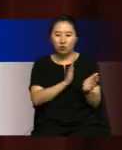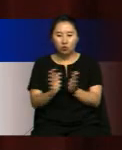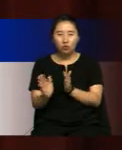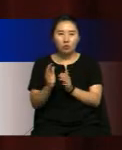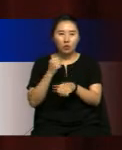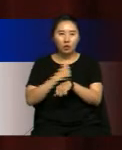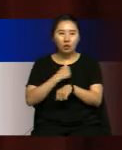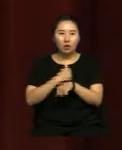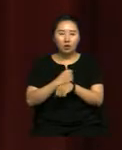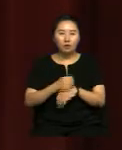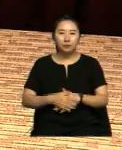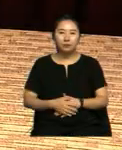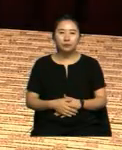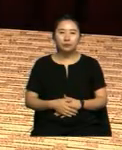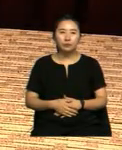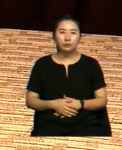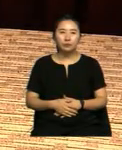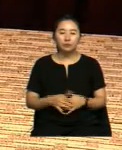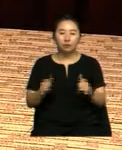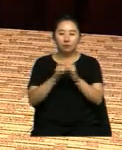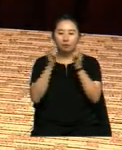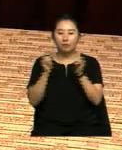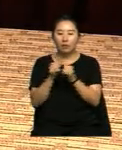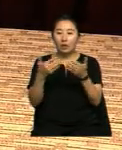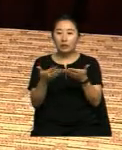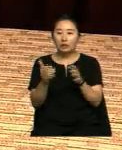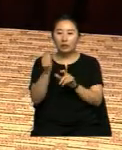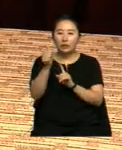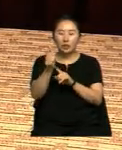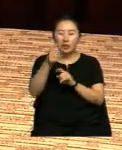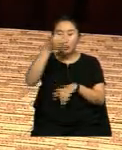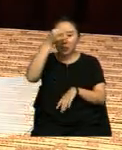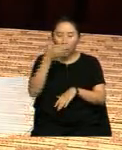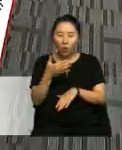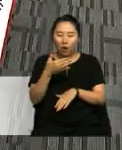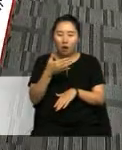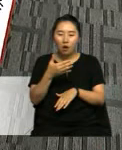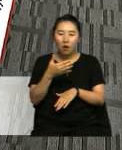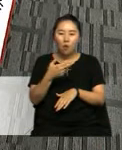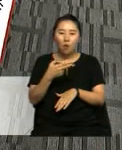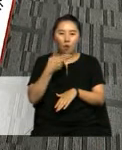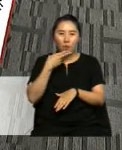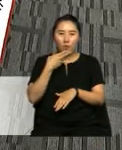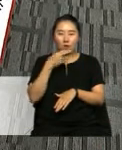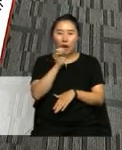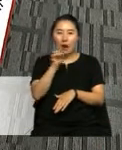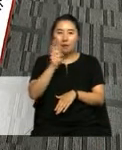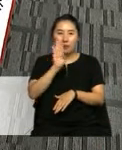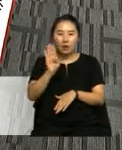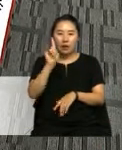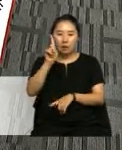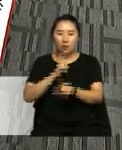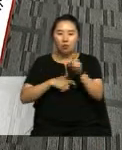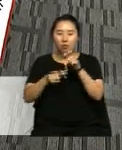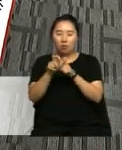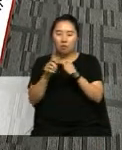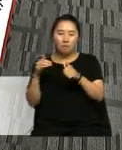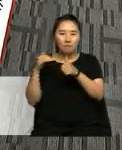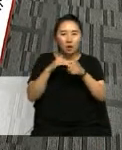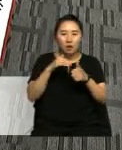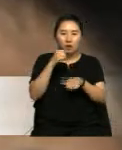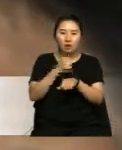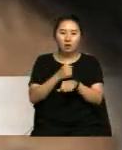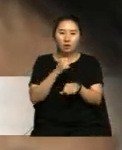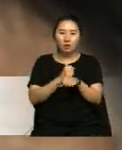마련해 추진토록 하겠습니다. 사회단체장들은 사과도 참회도 하지 않은 아베가 또한 번의 침략을 하고 있다고